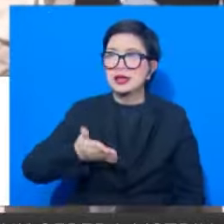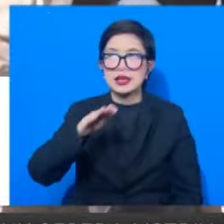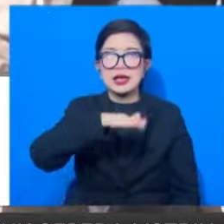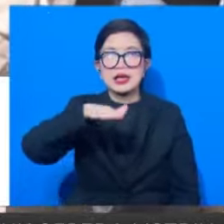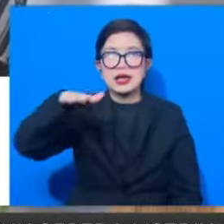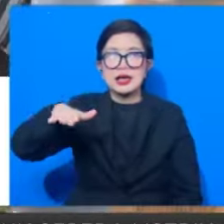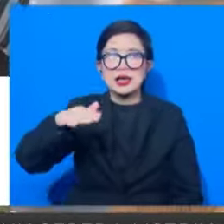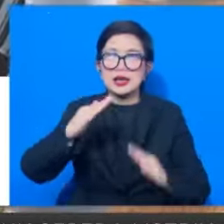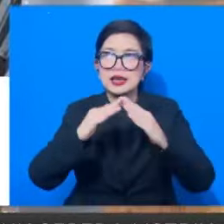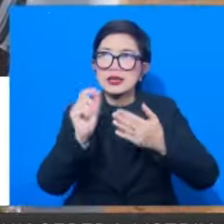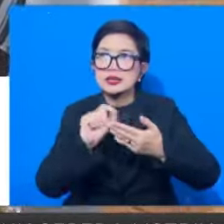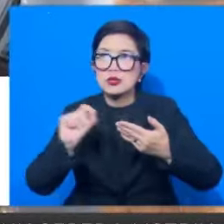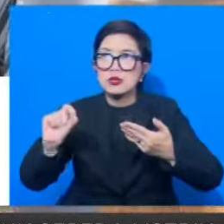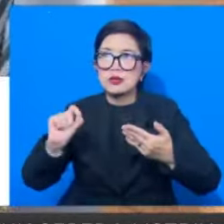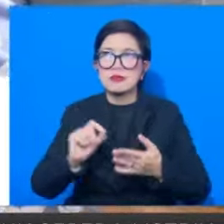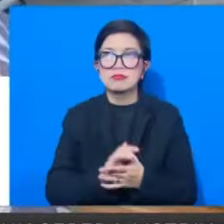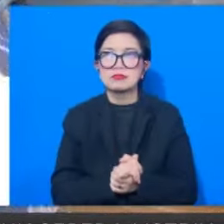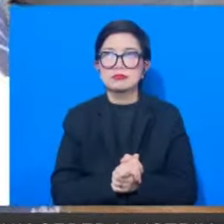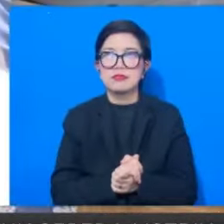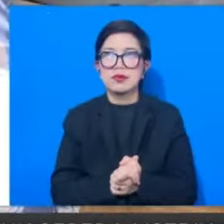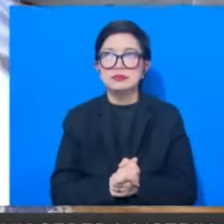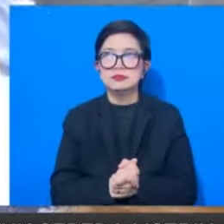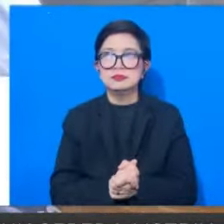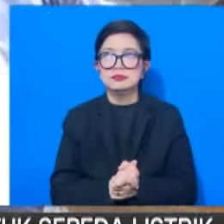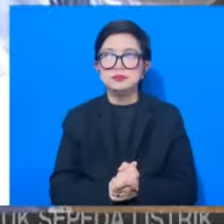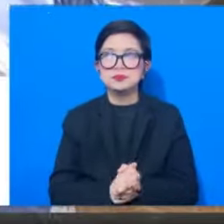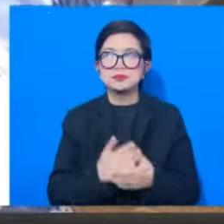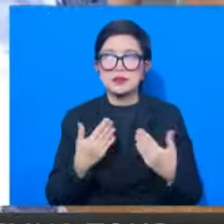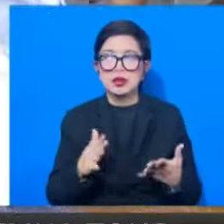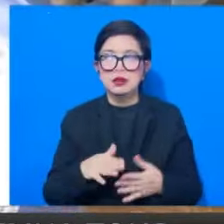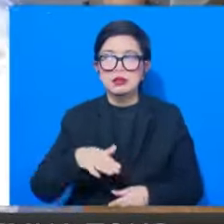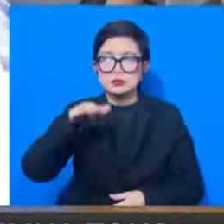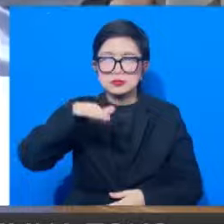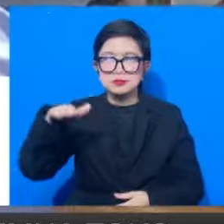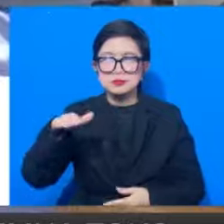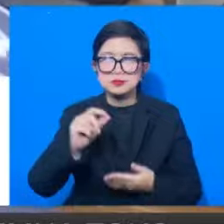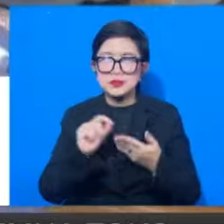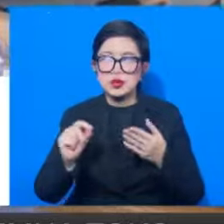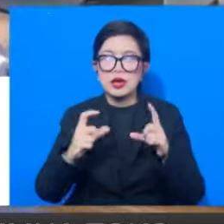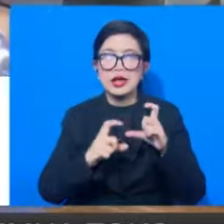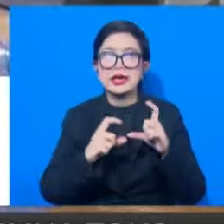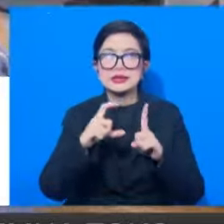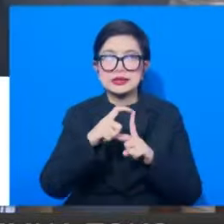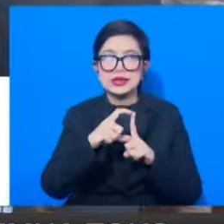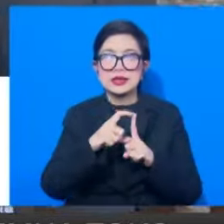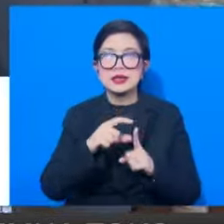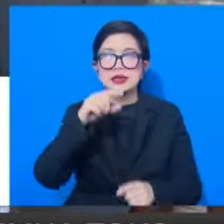pagi. Sebagian pelanggan merupakan siswa sekolah dasar yang didampingi orang tua mereka.